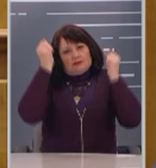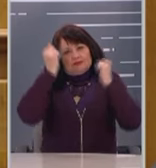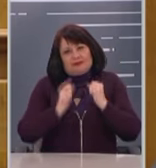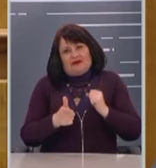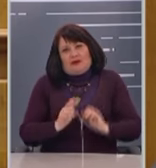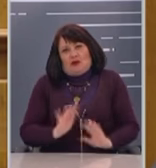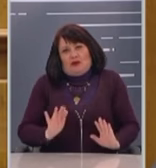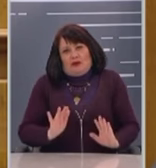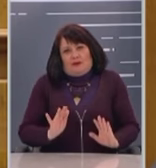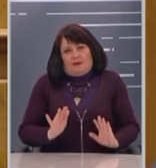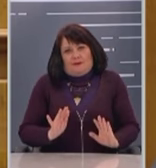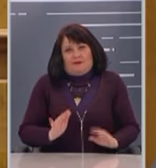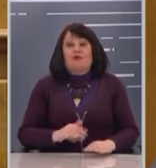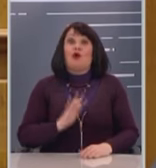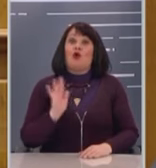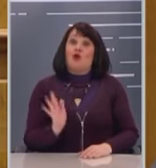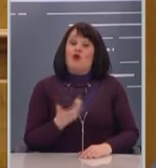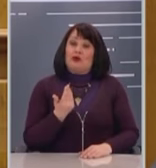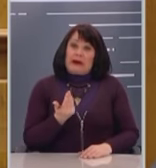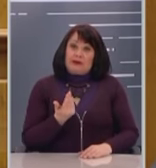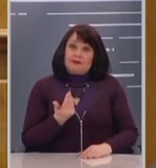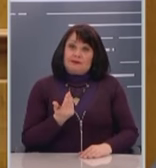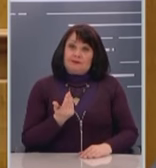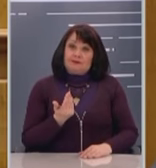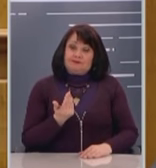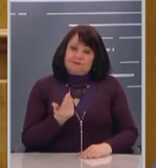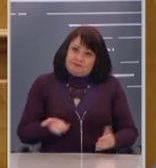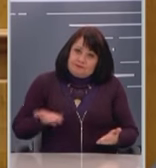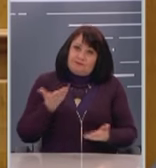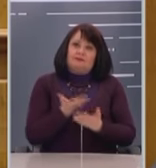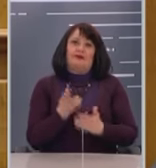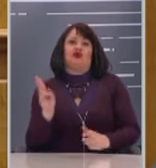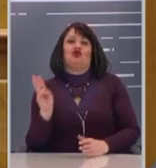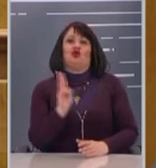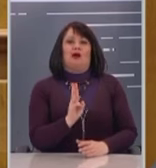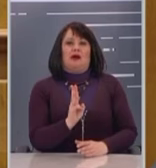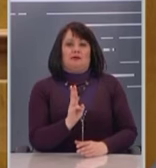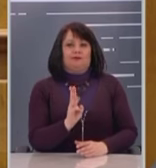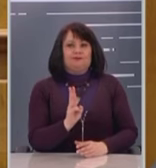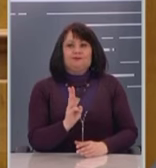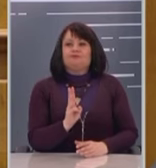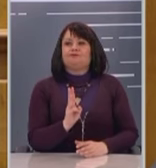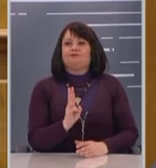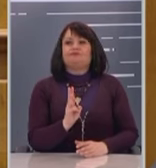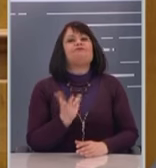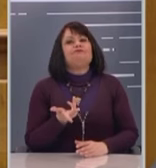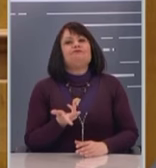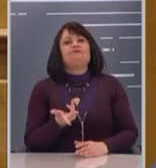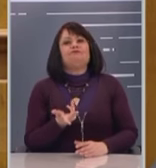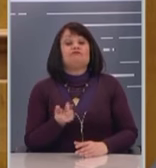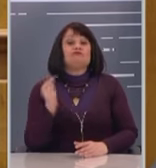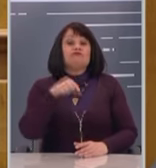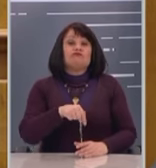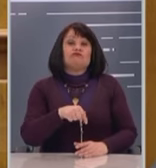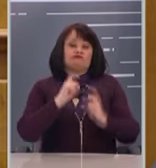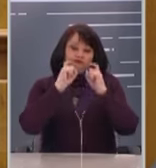Και όταν φέρατε, όταν ήρθε, εν πάση περιπτώσει, η Τρόικα για να επιβάλλει πολιτικές που